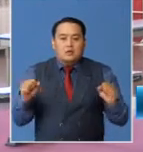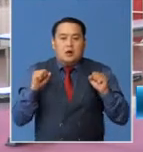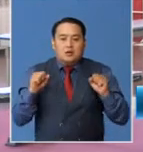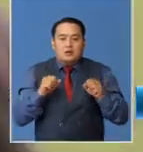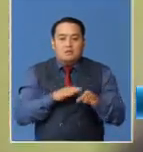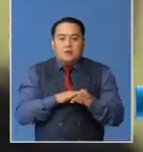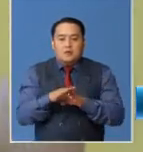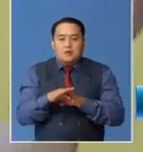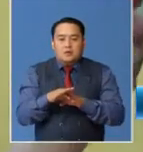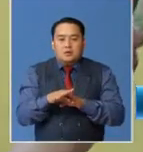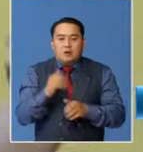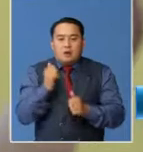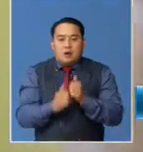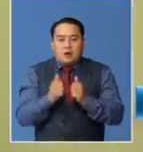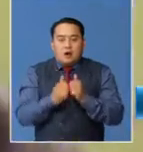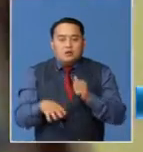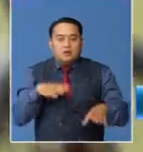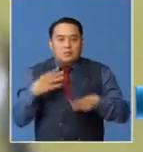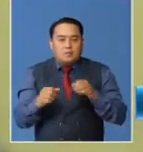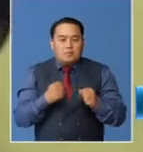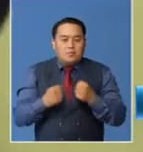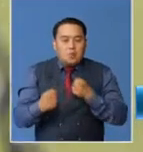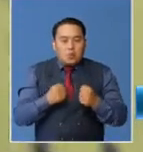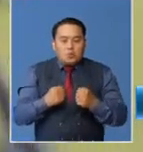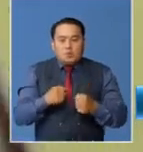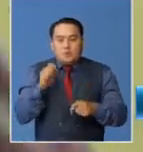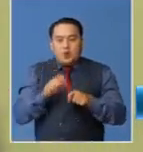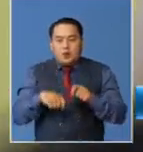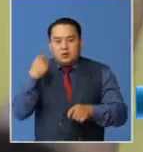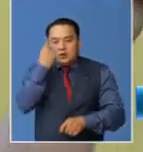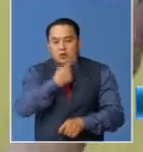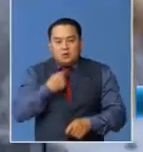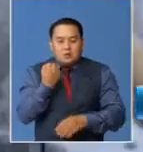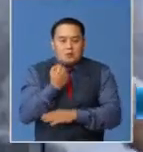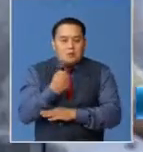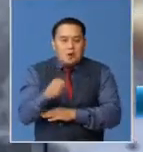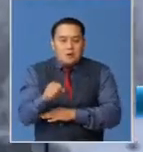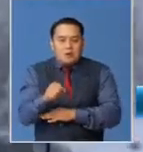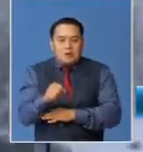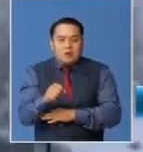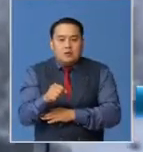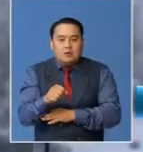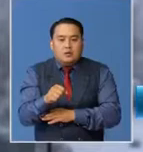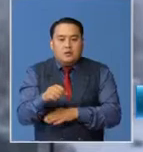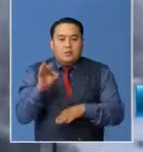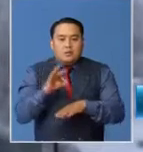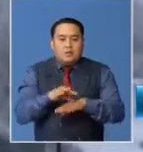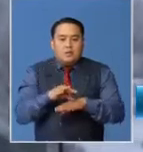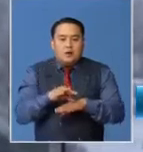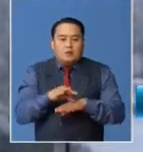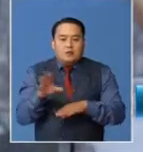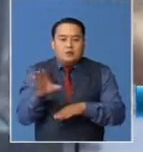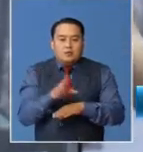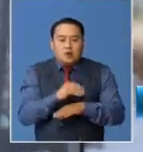она выполняет. Каждый снаряд – испытание на прочность. Каждый подход – личная победа. Несмотря на непростой диагноз – перелом грудного позвоночника